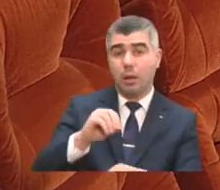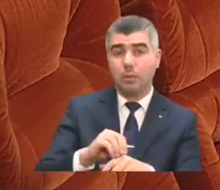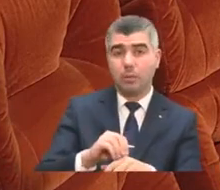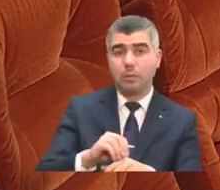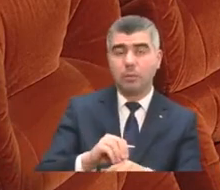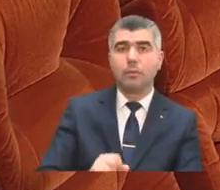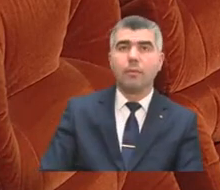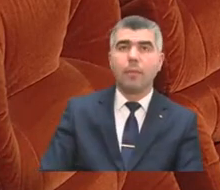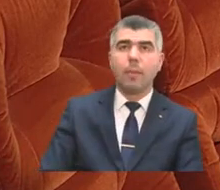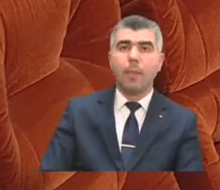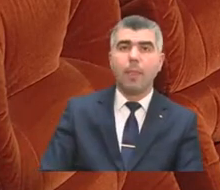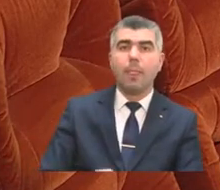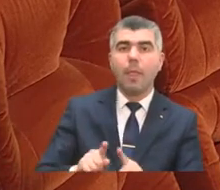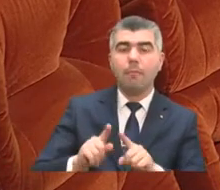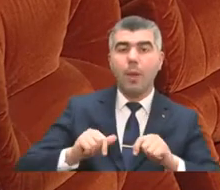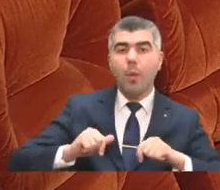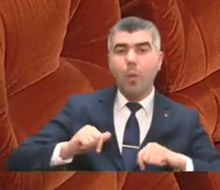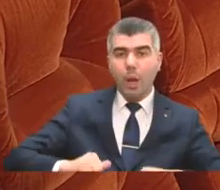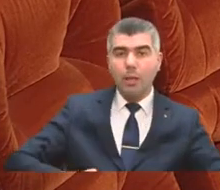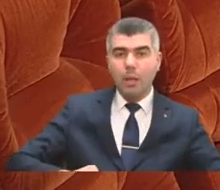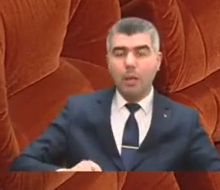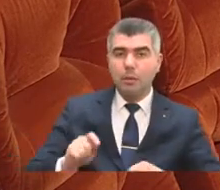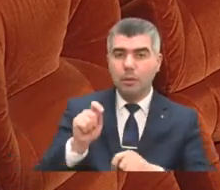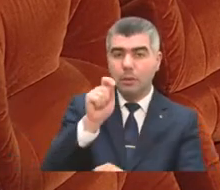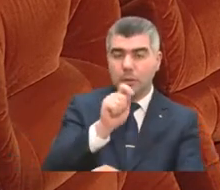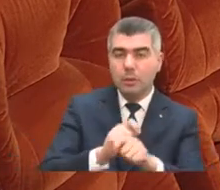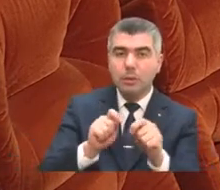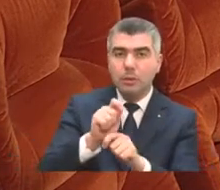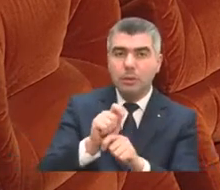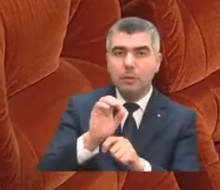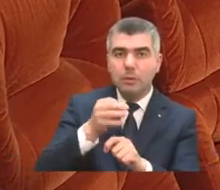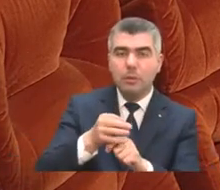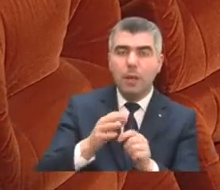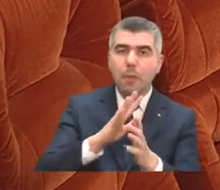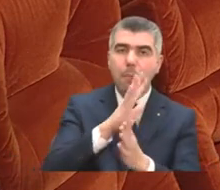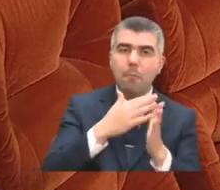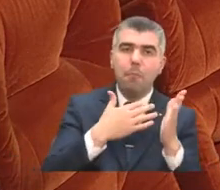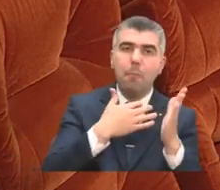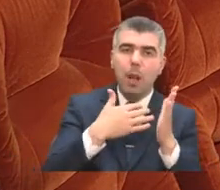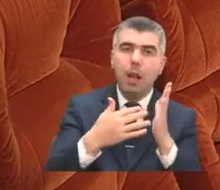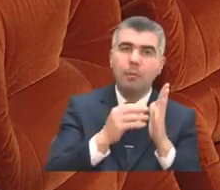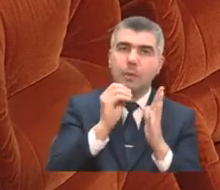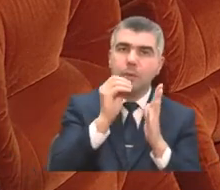لكم ان الوزاره تدرس حاليا سبل تعزيز هذا البرنامج